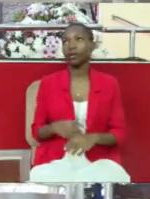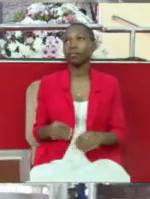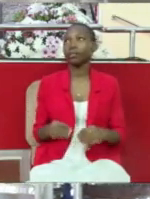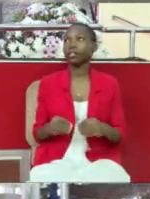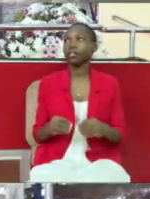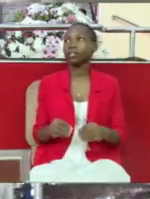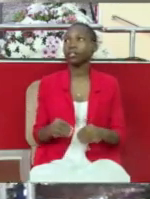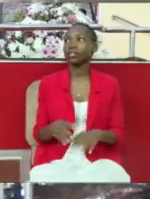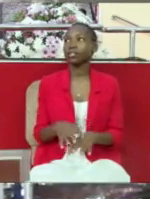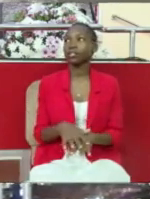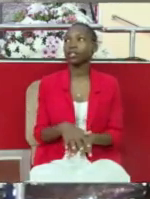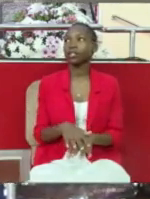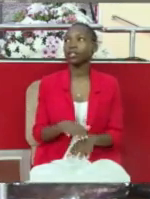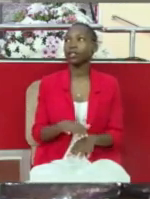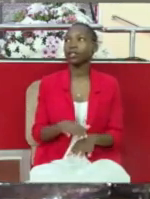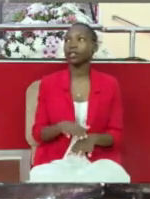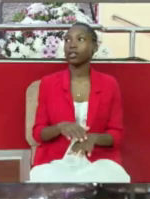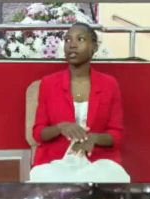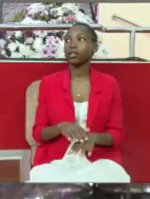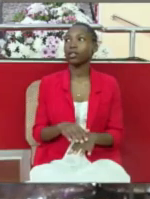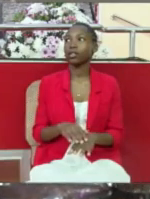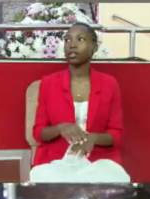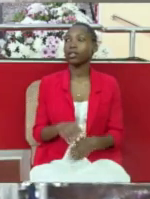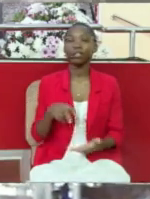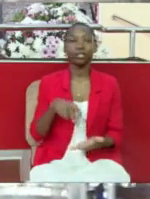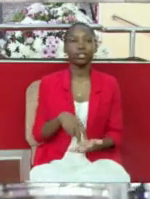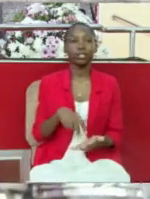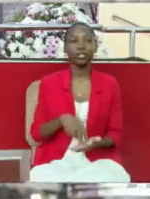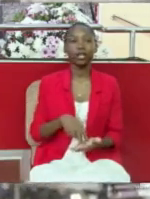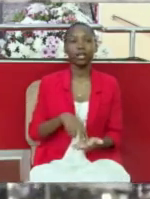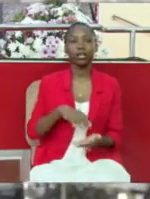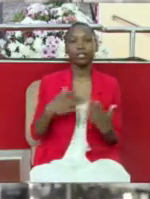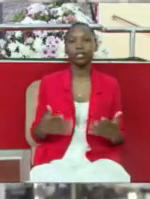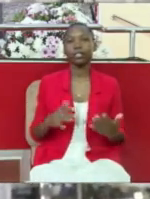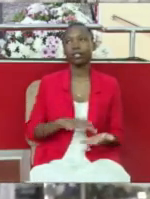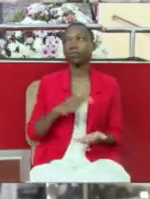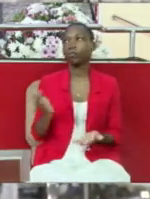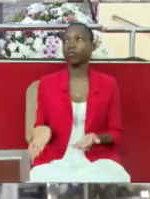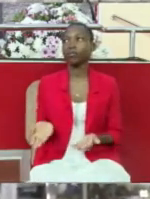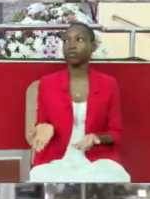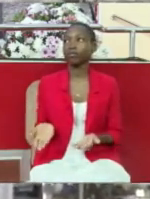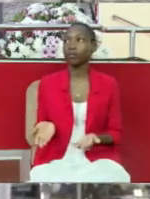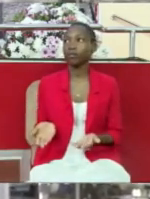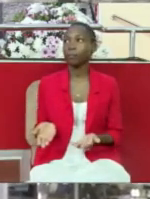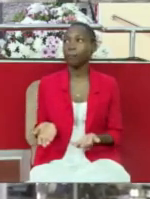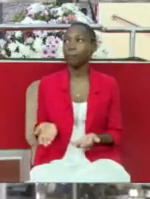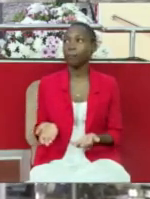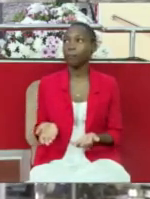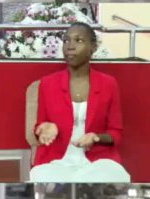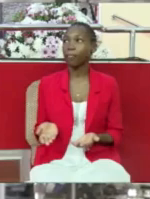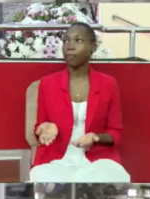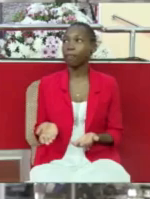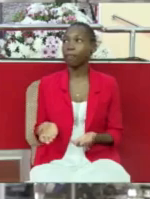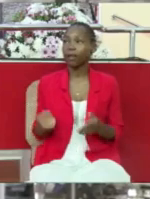mizigo na inasimama vizuri itolewe mizigo, ni kwa sababu imefanyishwa training. Amen. A